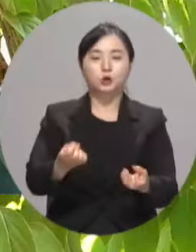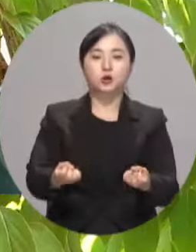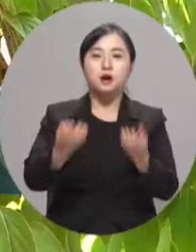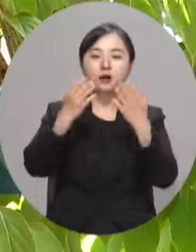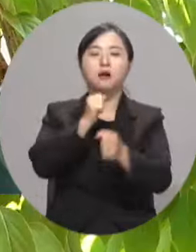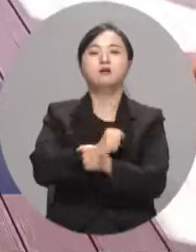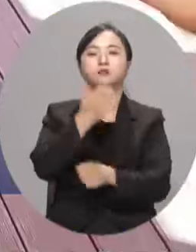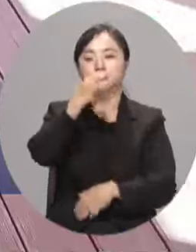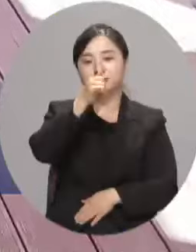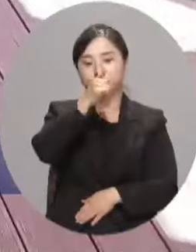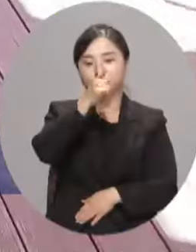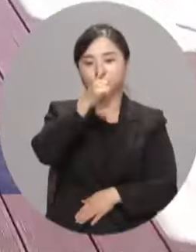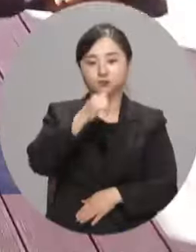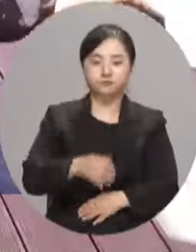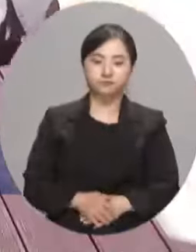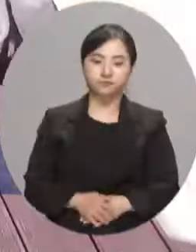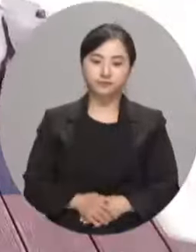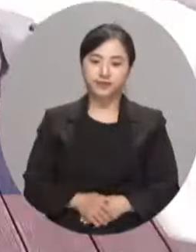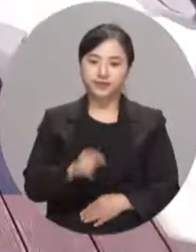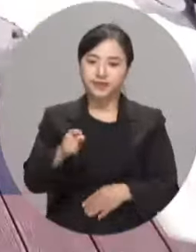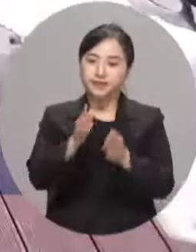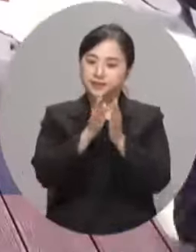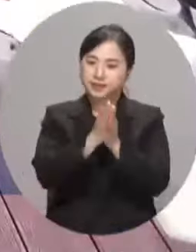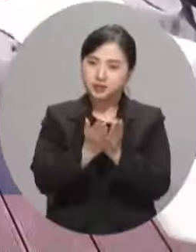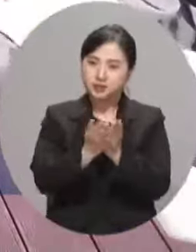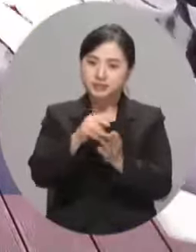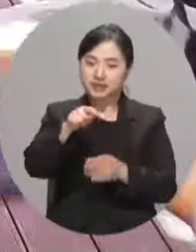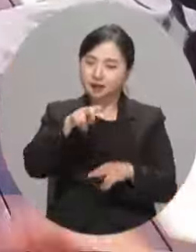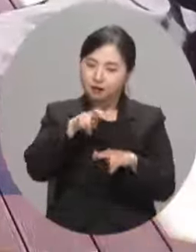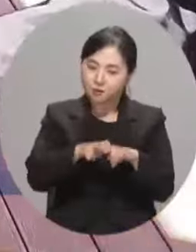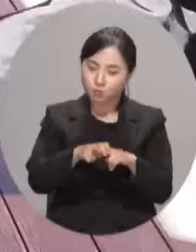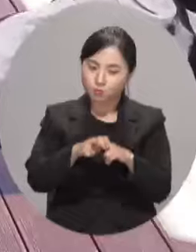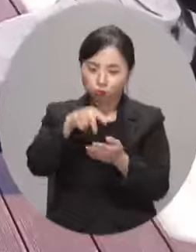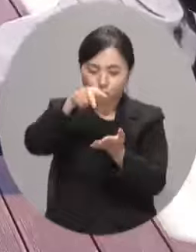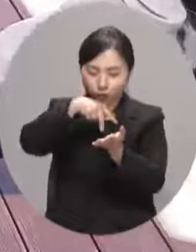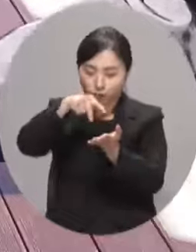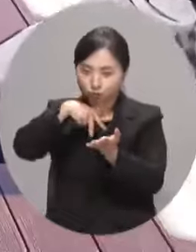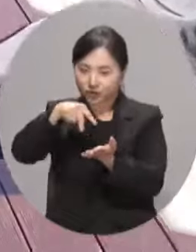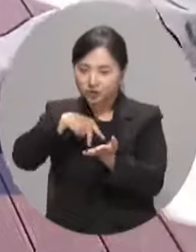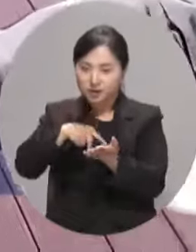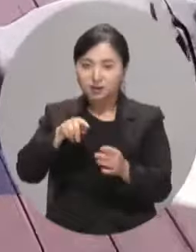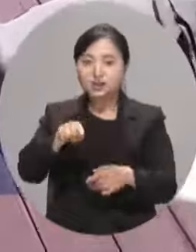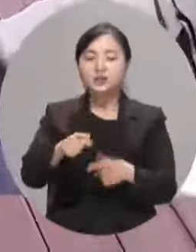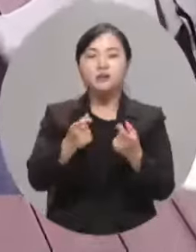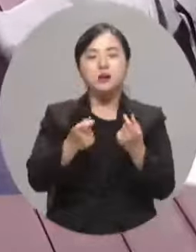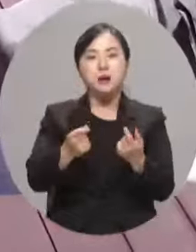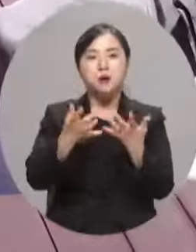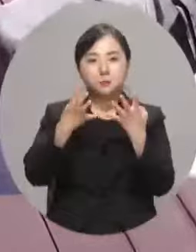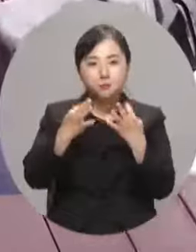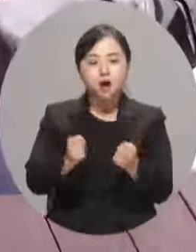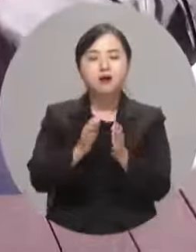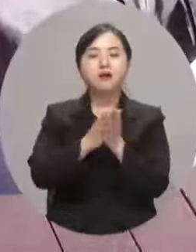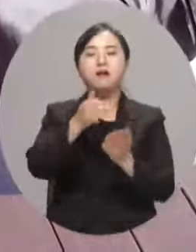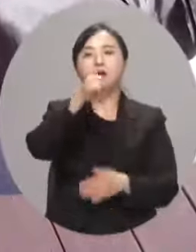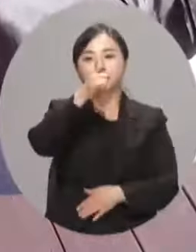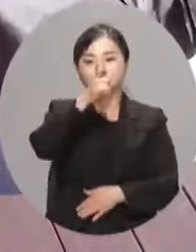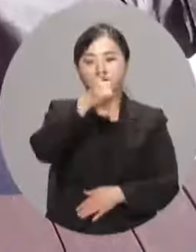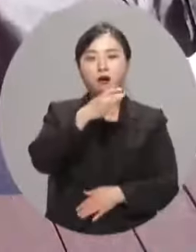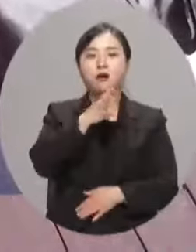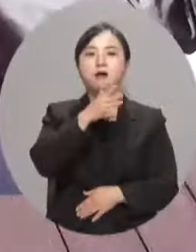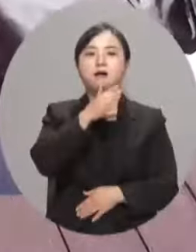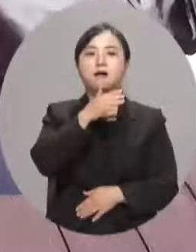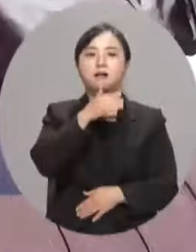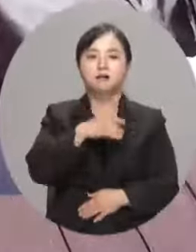수 있다는 것이. 책을 한 자리에서 보니까 이렇게 많은 책들이 있구나 하고